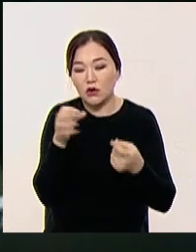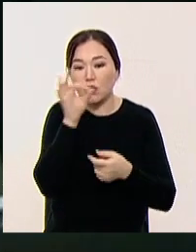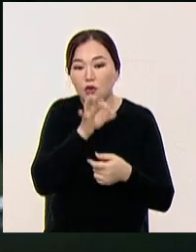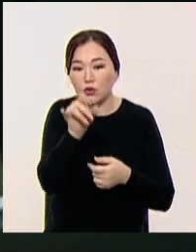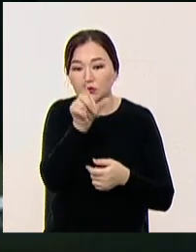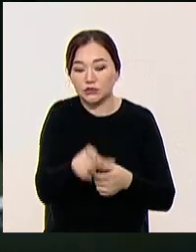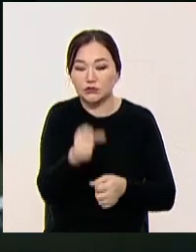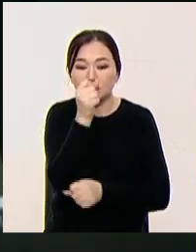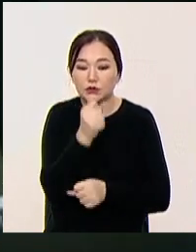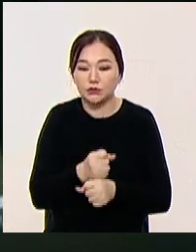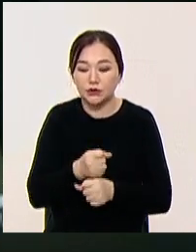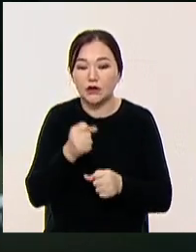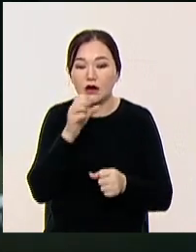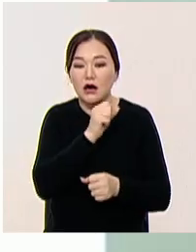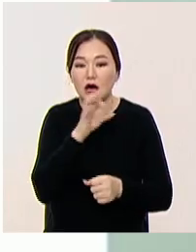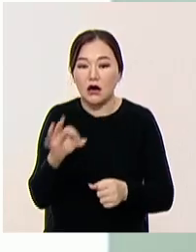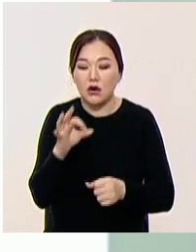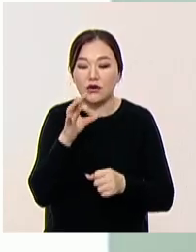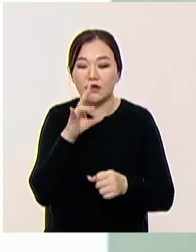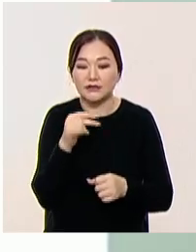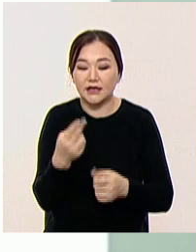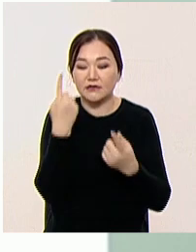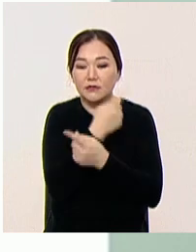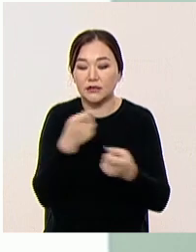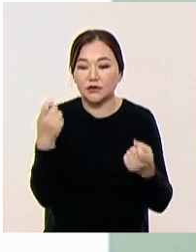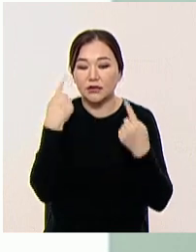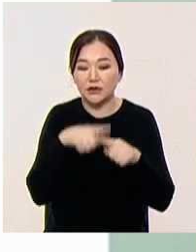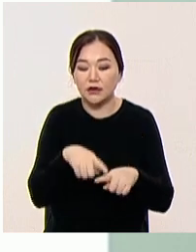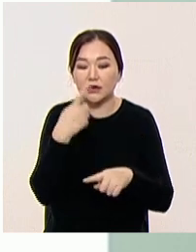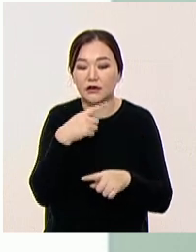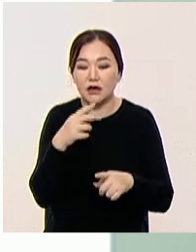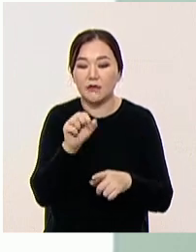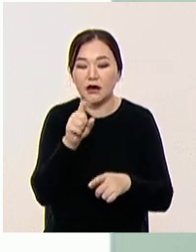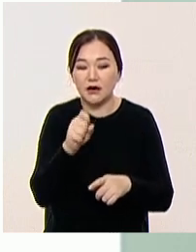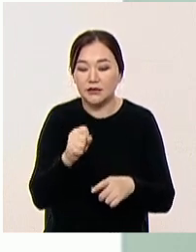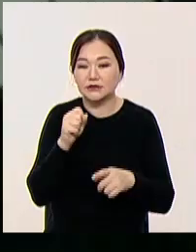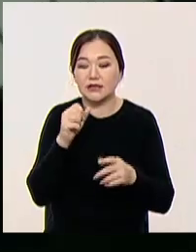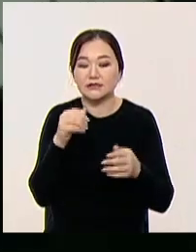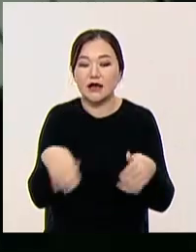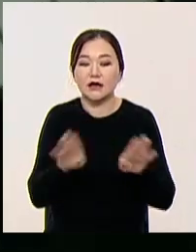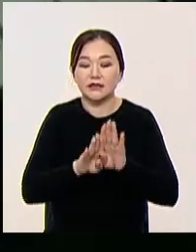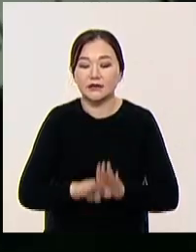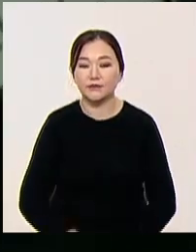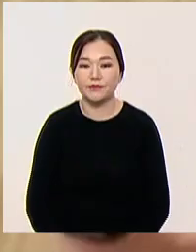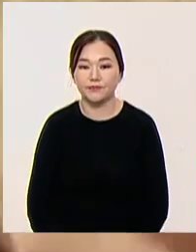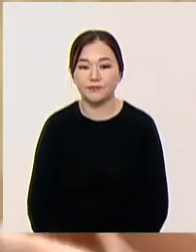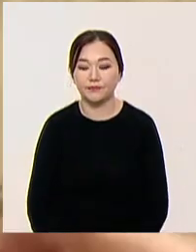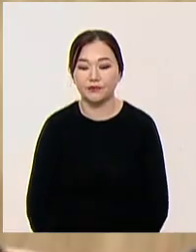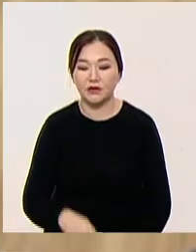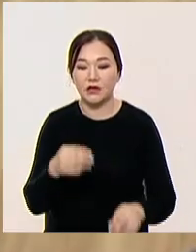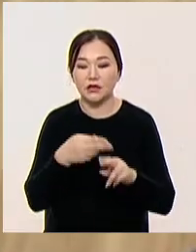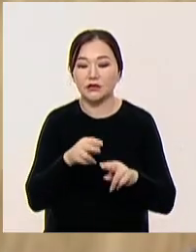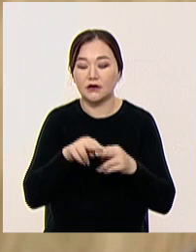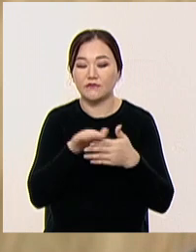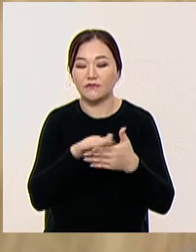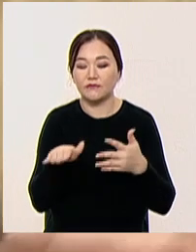потенциальных сотрудниках. В ВАО «Национальные информационные технологии» говорят, базы данных закрыты. Все данные у